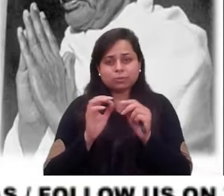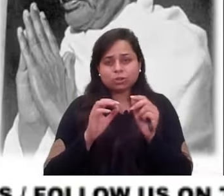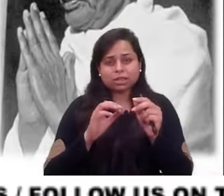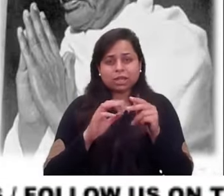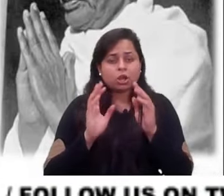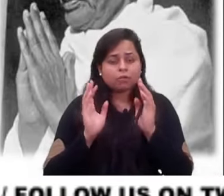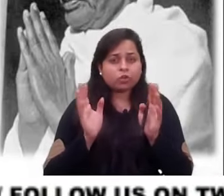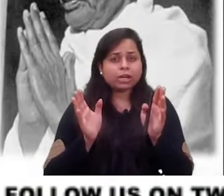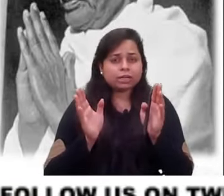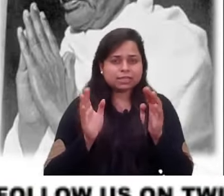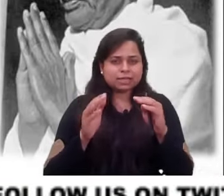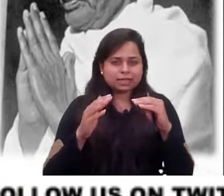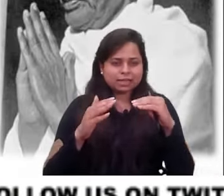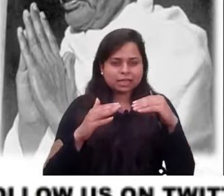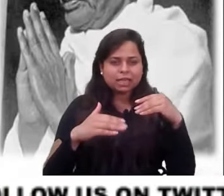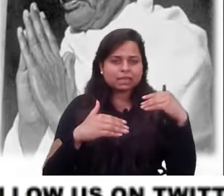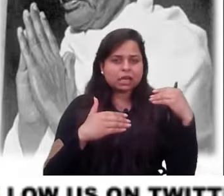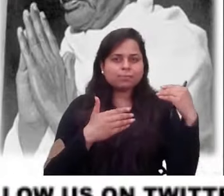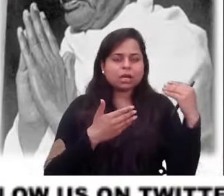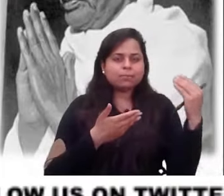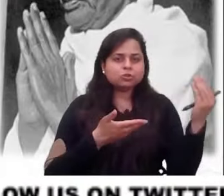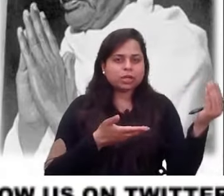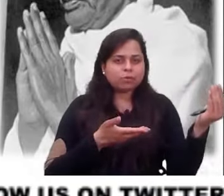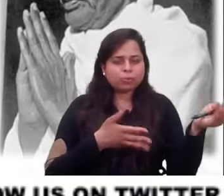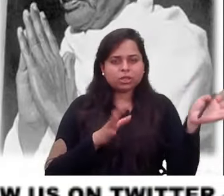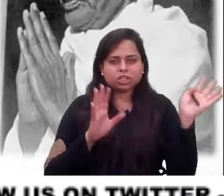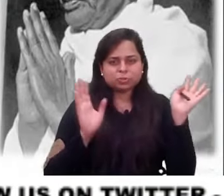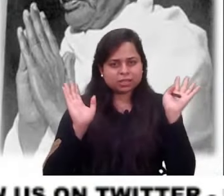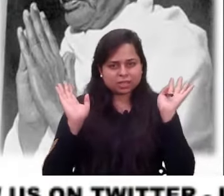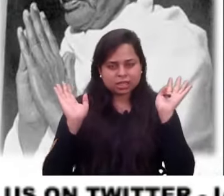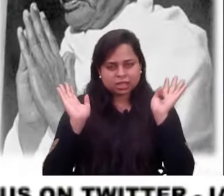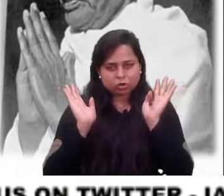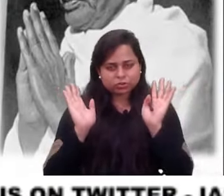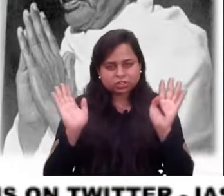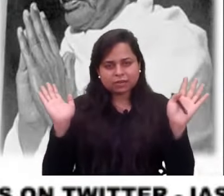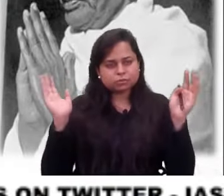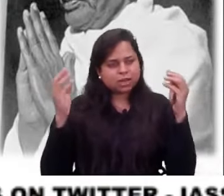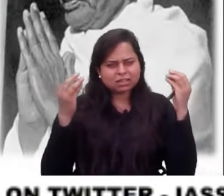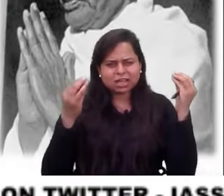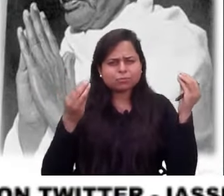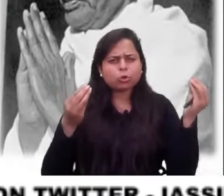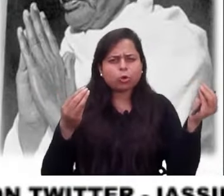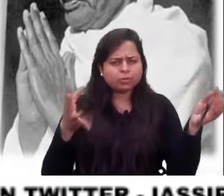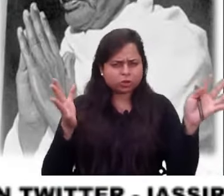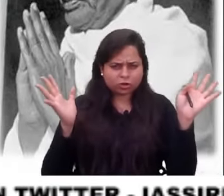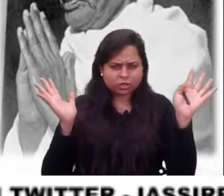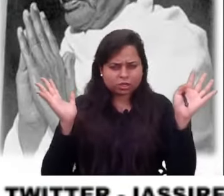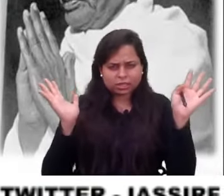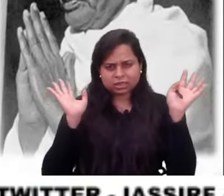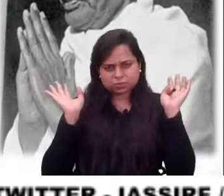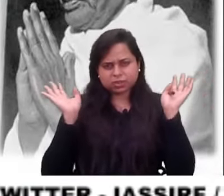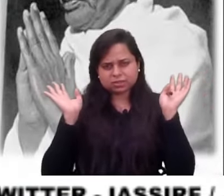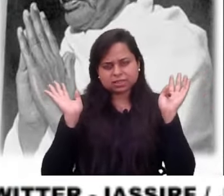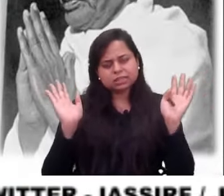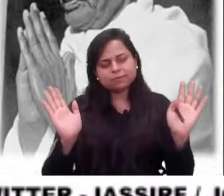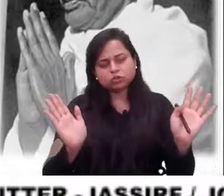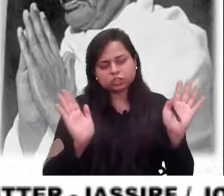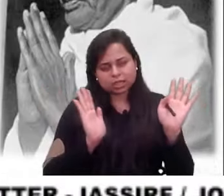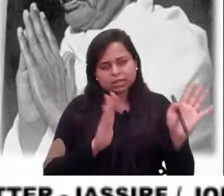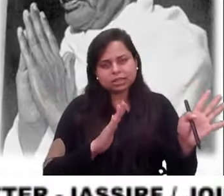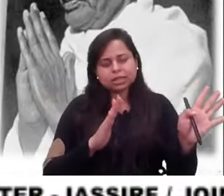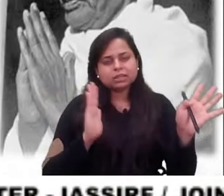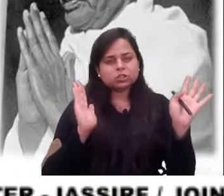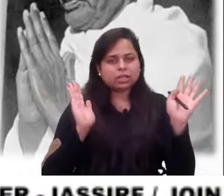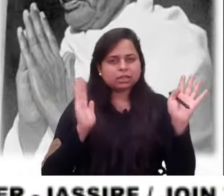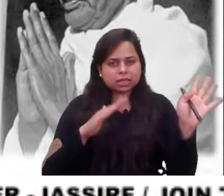यदि हिंदी बोलते हैं वह भी डिसाइड करेंगे कि हम कब है वह पूरे देश में हिंदी ऑफिशियल लैंग्वेज बना लिया खूब दिन ऑन हिंदी स्पीकर्स करें